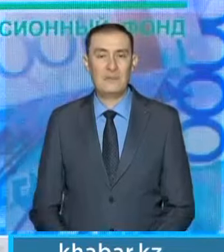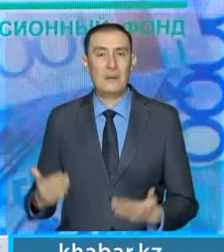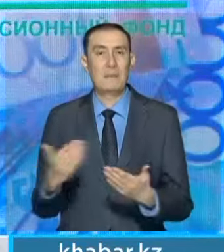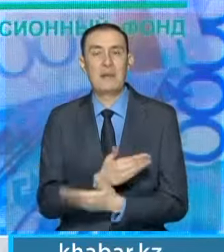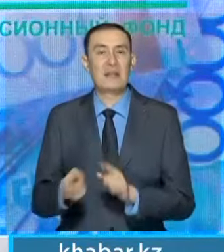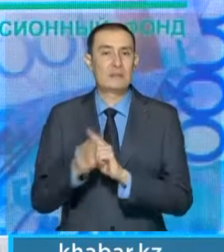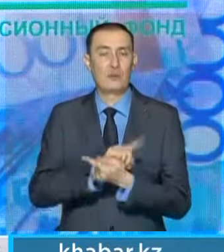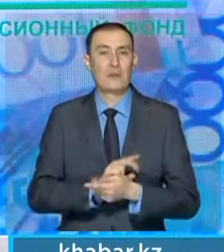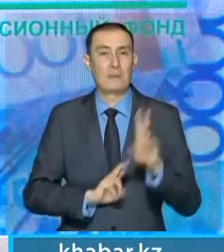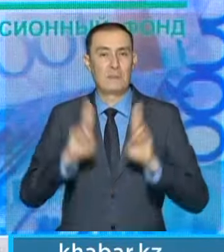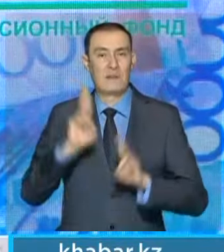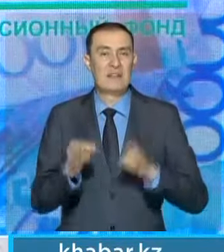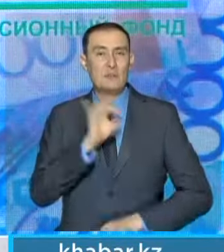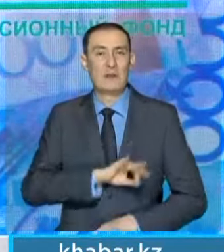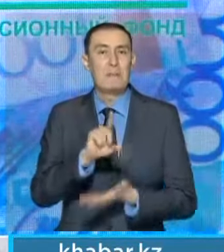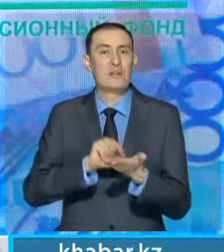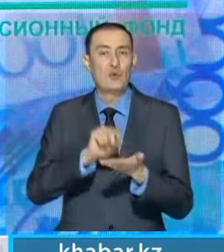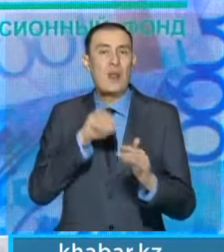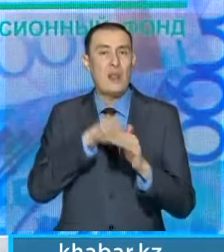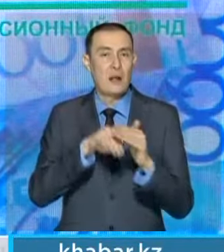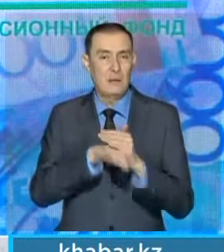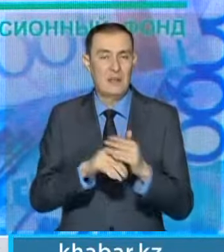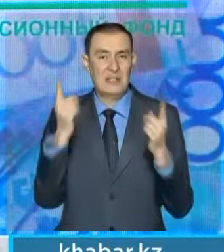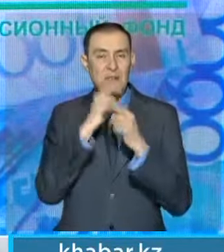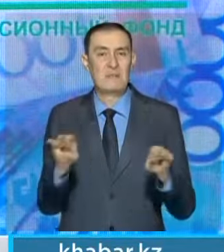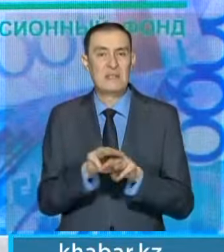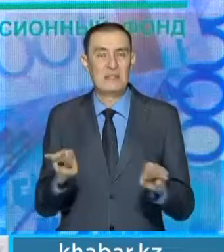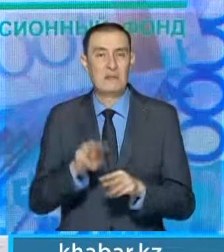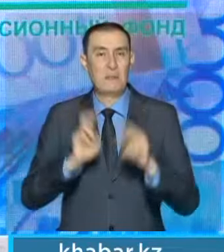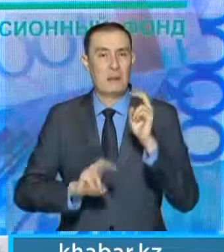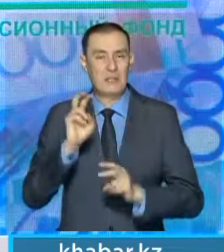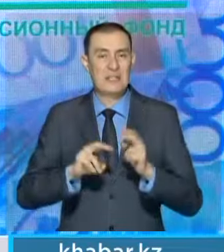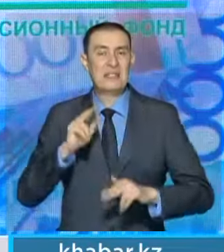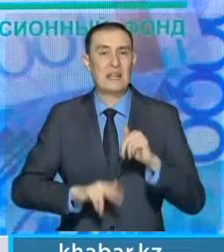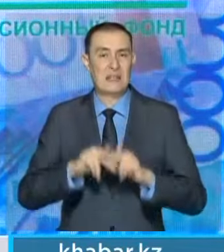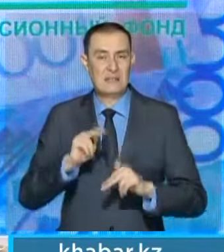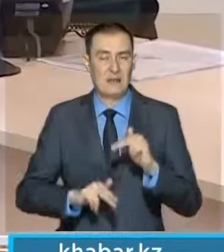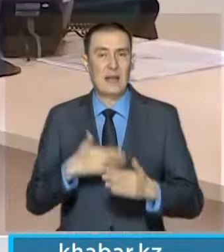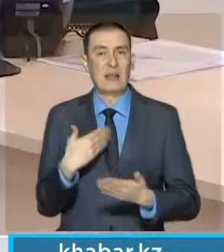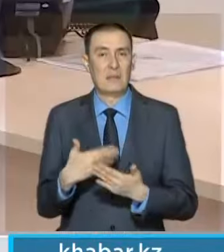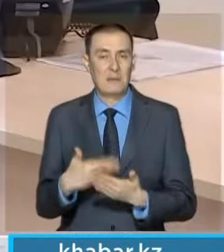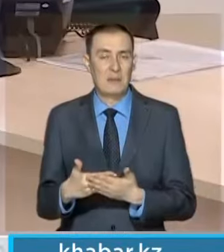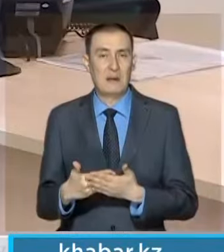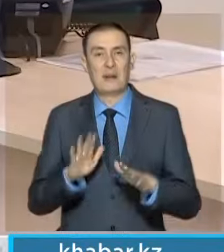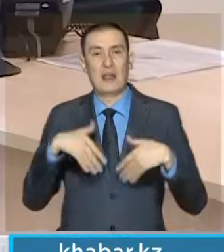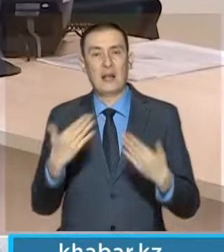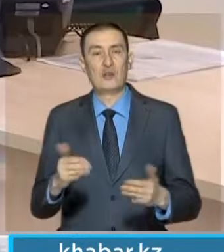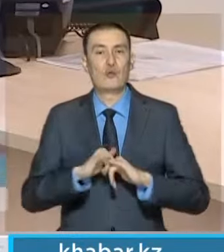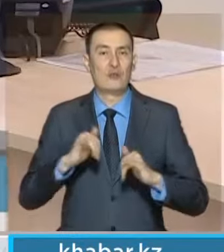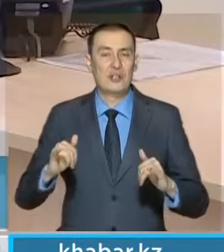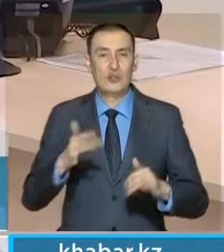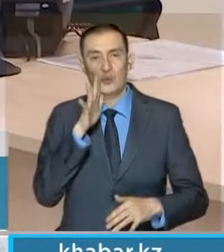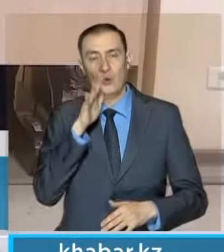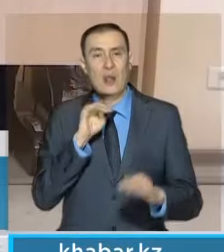Пересмотрят и правила использования пенсионных накоплений, об этом заявили в Министерстве промышленности и строительства. К примеру, предлагается увеличить